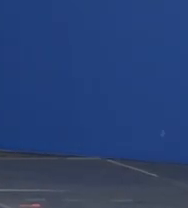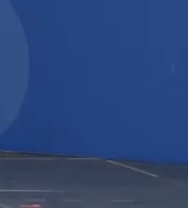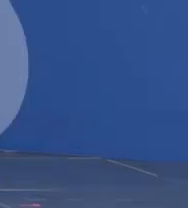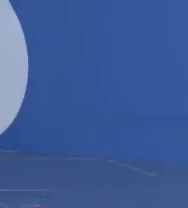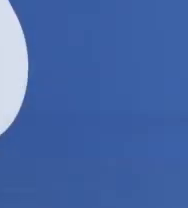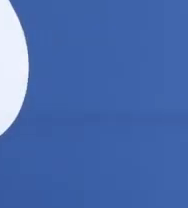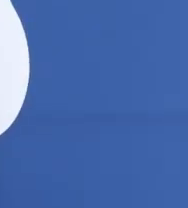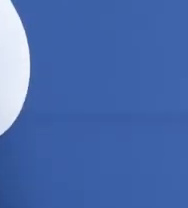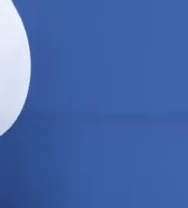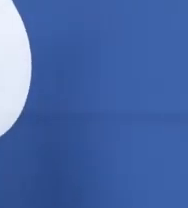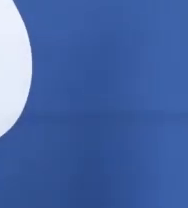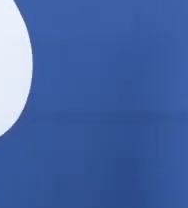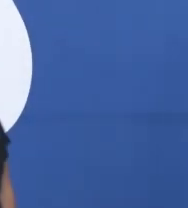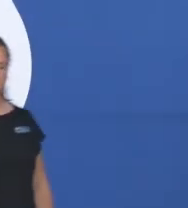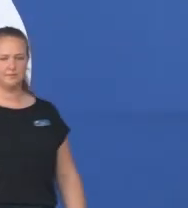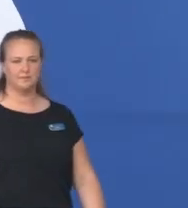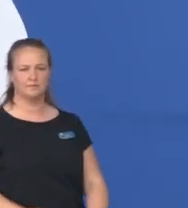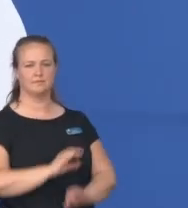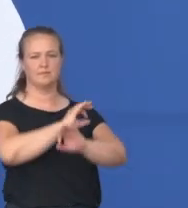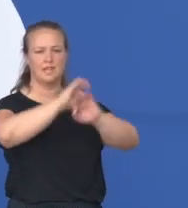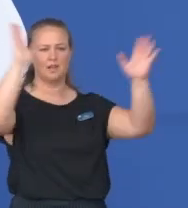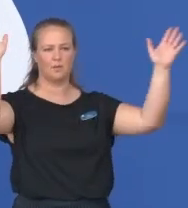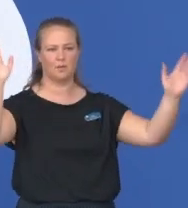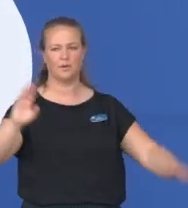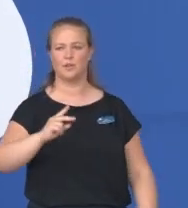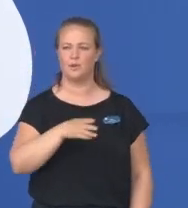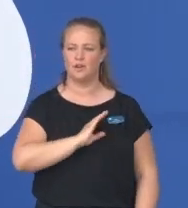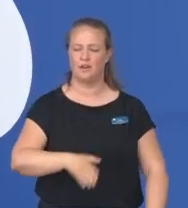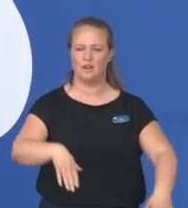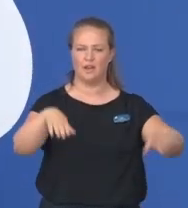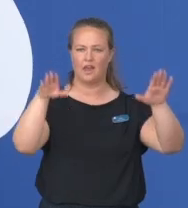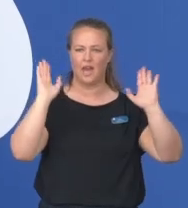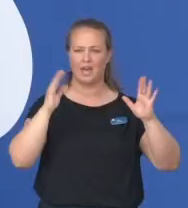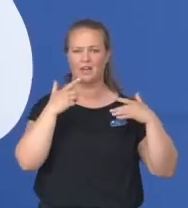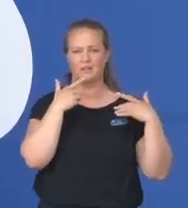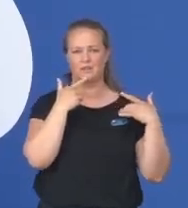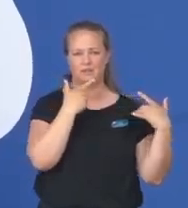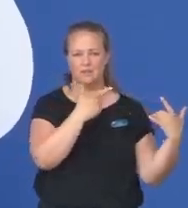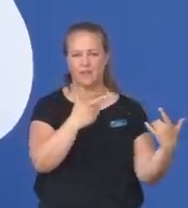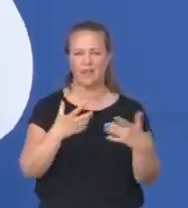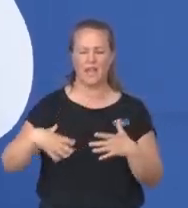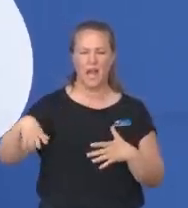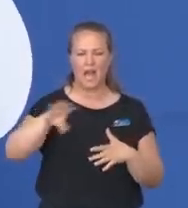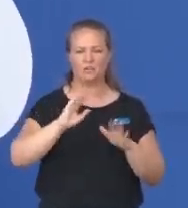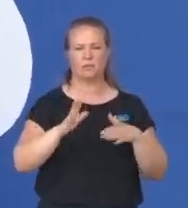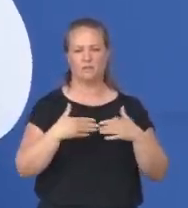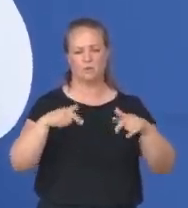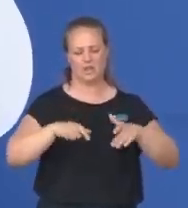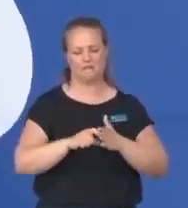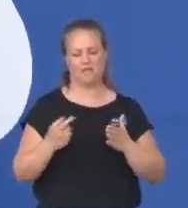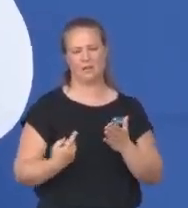Hallå, hallå. Nu har vi äran att få tacka av alla som möjliggör den här